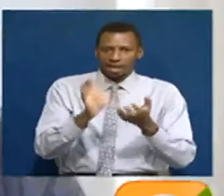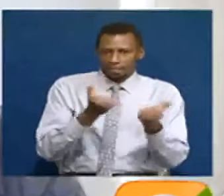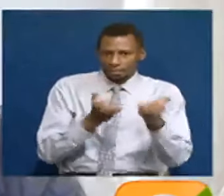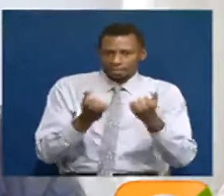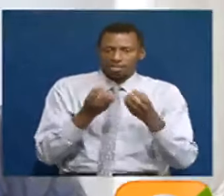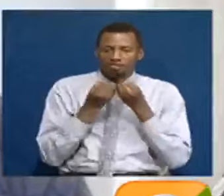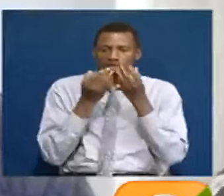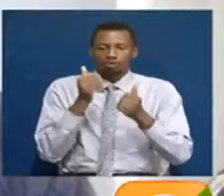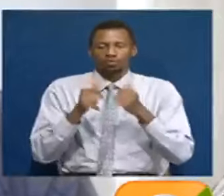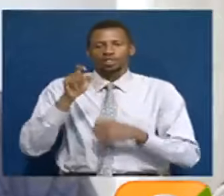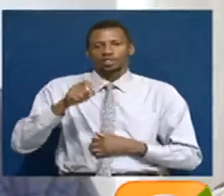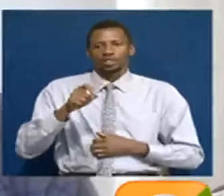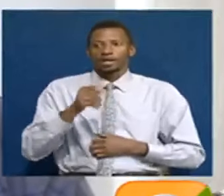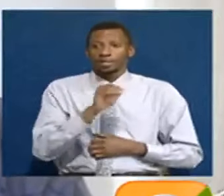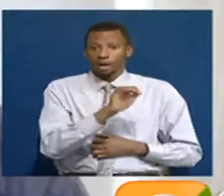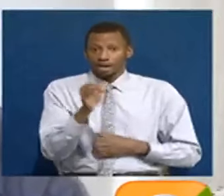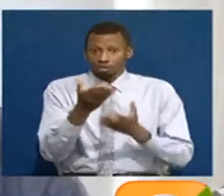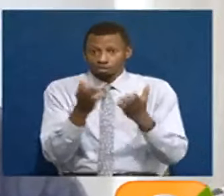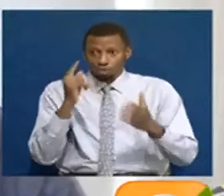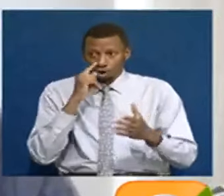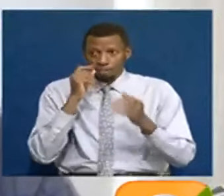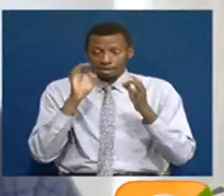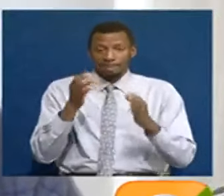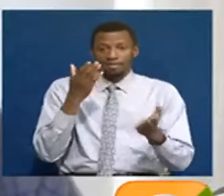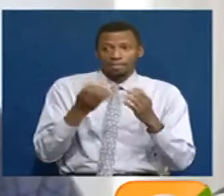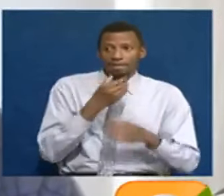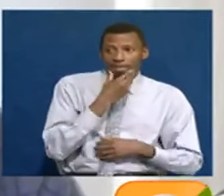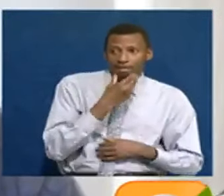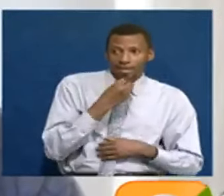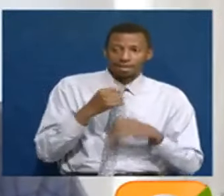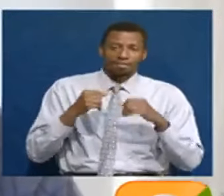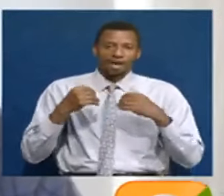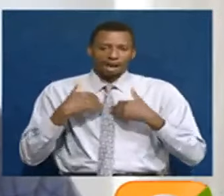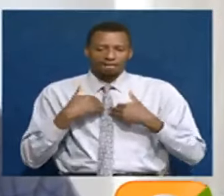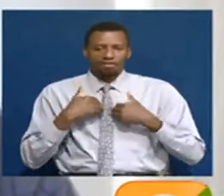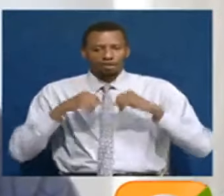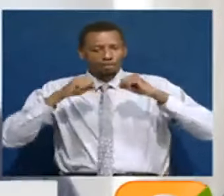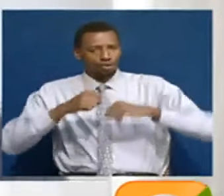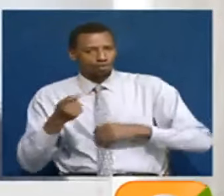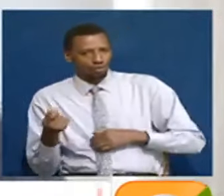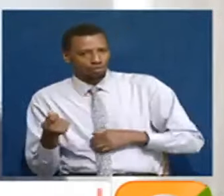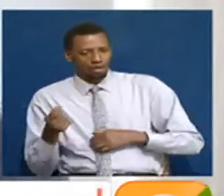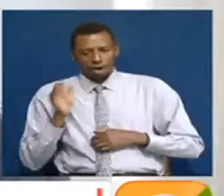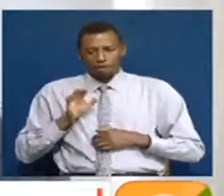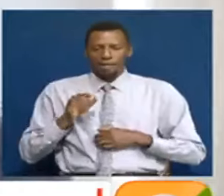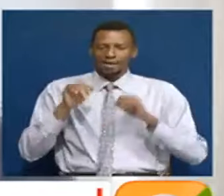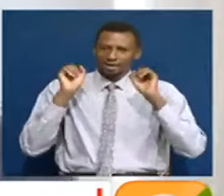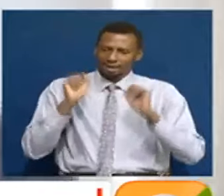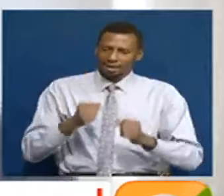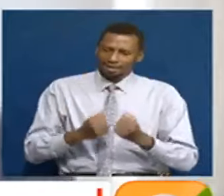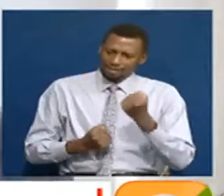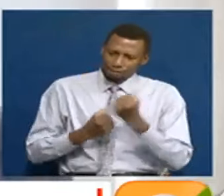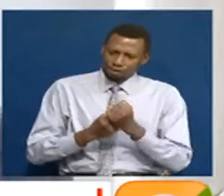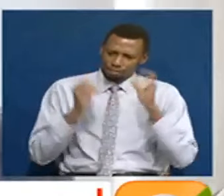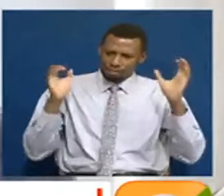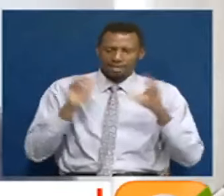need. Ili kwamba hata pale nyumbani ikiwa baba kidogo atakuwa na uwezo mdogo, mama atakuwa ni mtu wa msaada mkubwa katika familia,